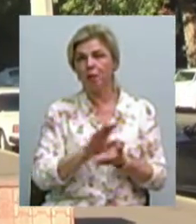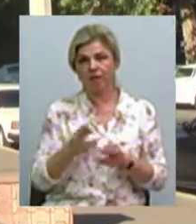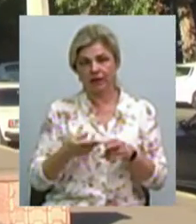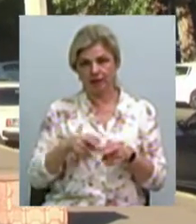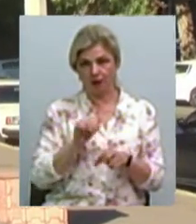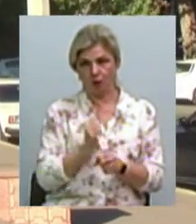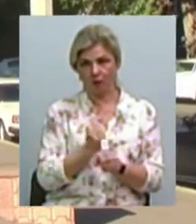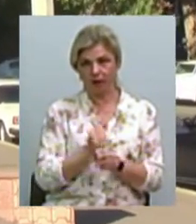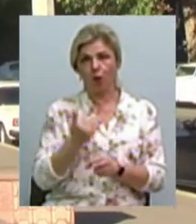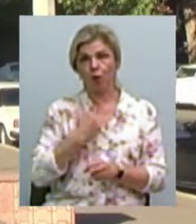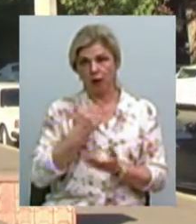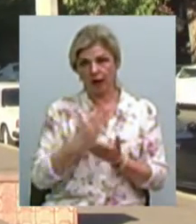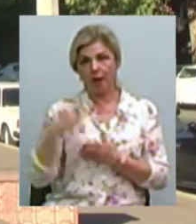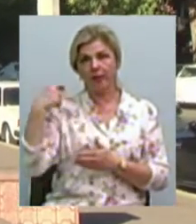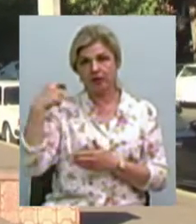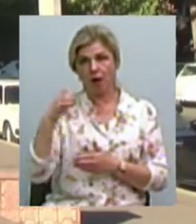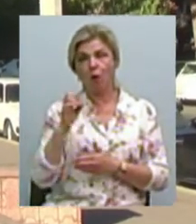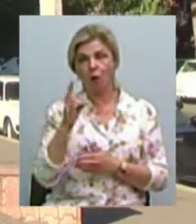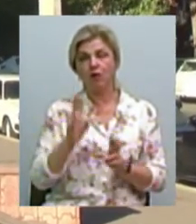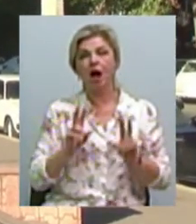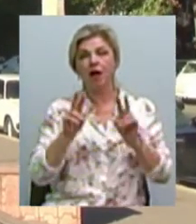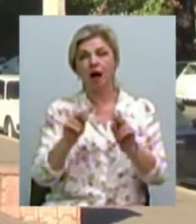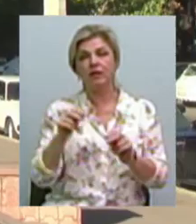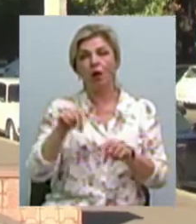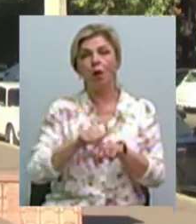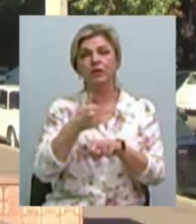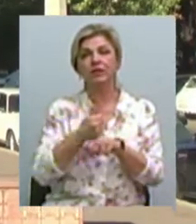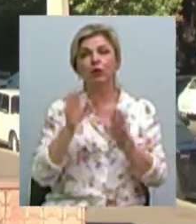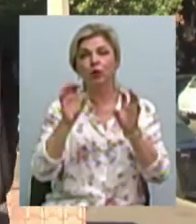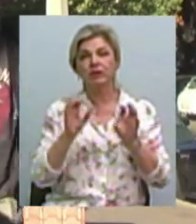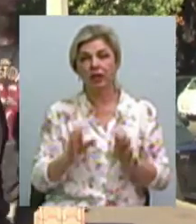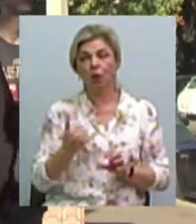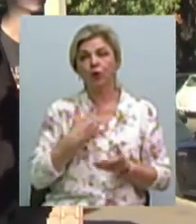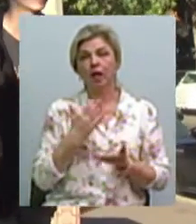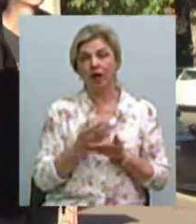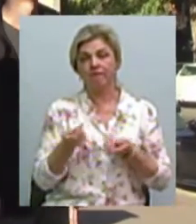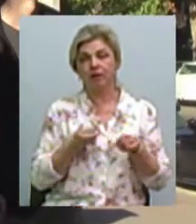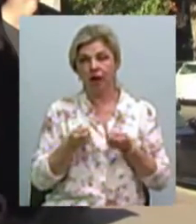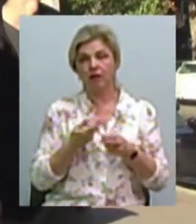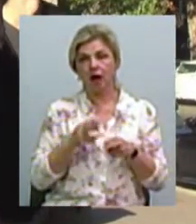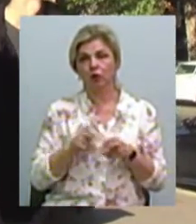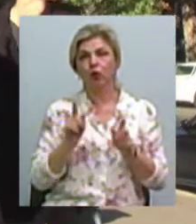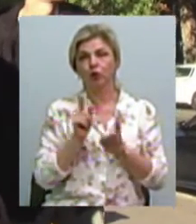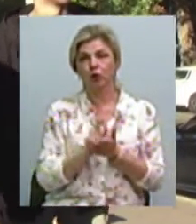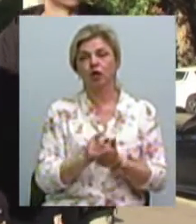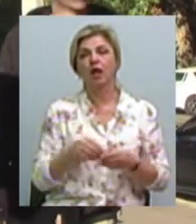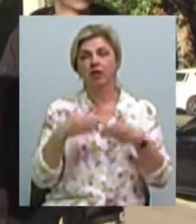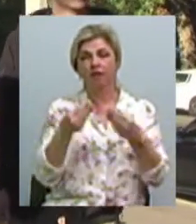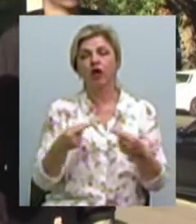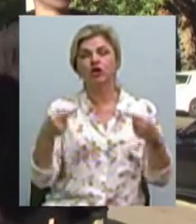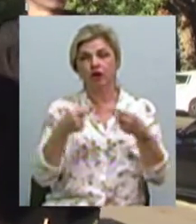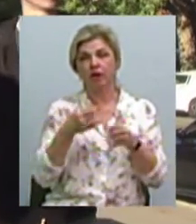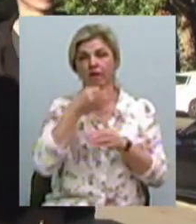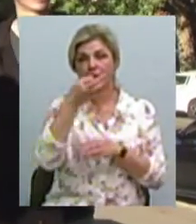є президент, він гарант Конституції, в нас є чинна легітимна влада, яка повинна давати чіткі відповіді, щоб такого не відбувалося. І